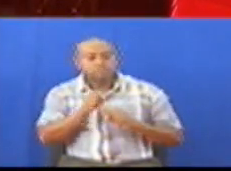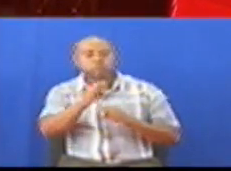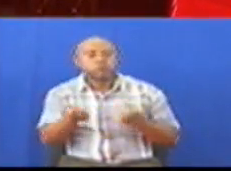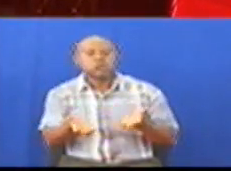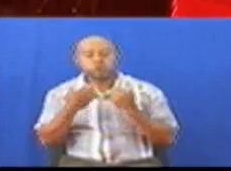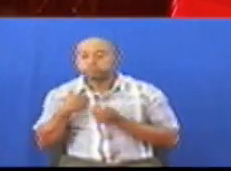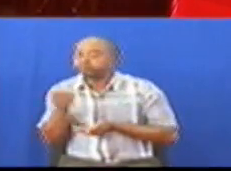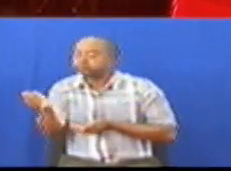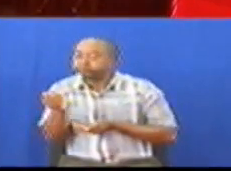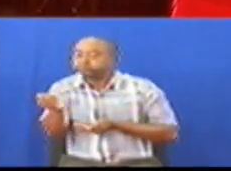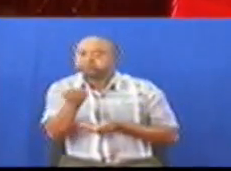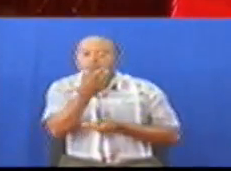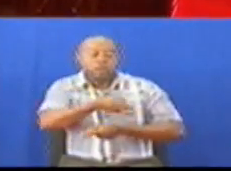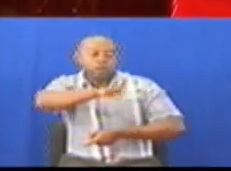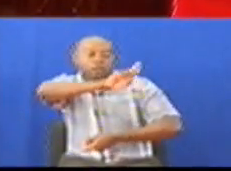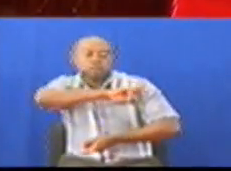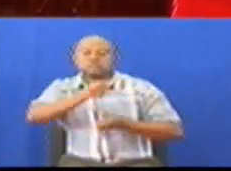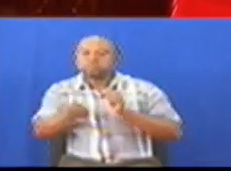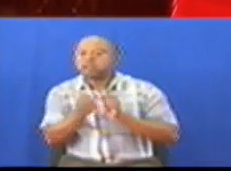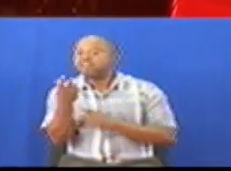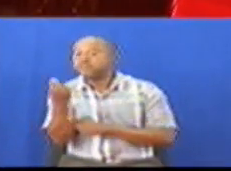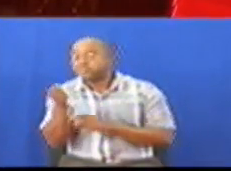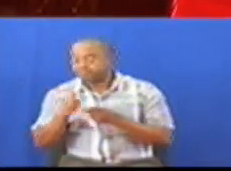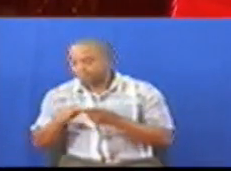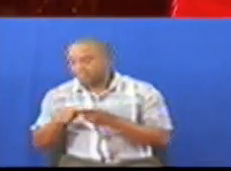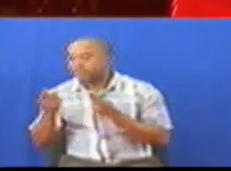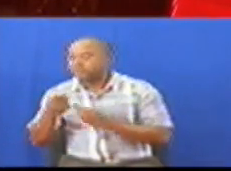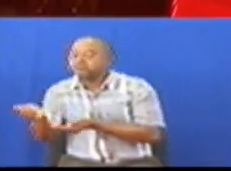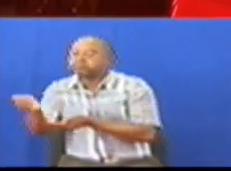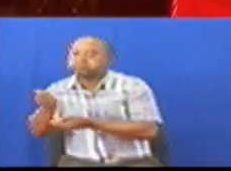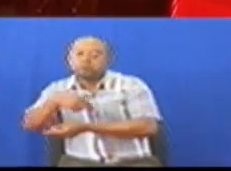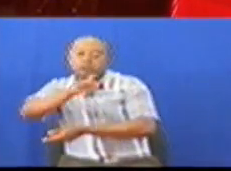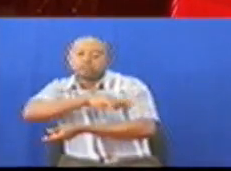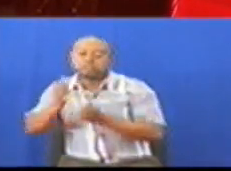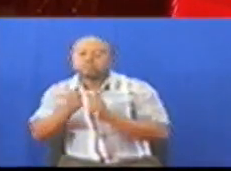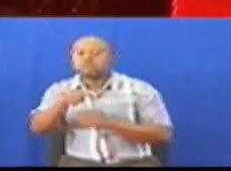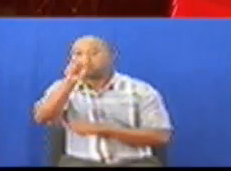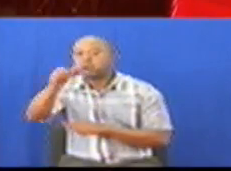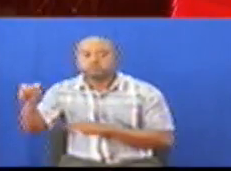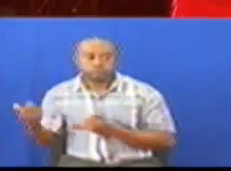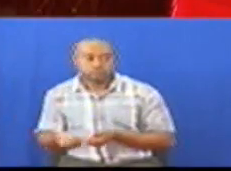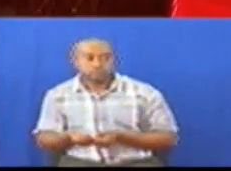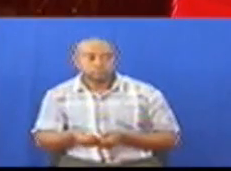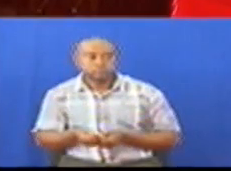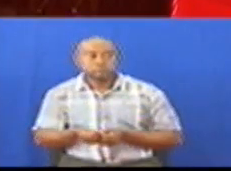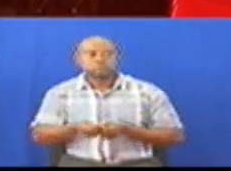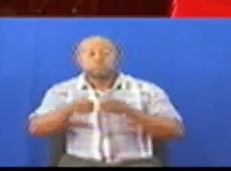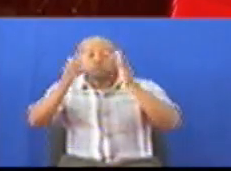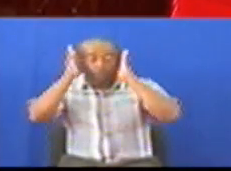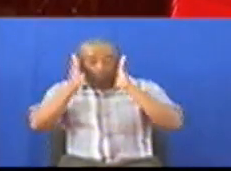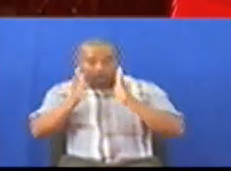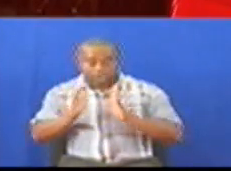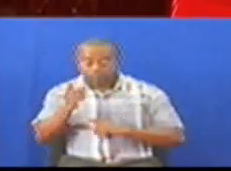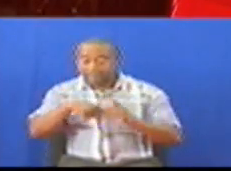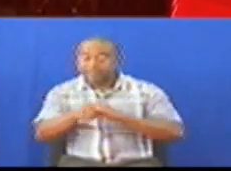kukusanya rasilimali fedha pamoja na rasilimali watu. Mheshimiwa Naibu Spika, mbali ya majukumu hayo ya utoaji wa huduma za